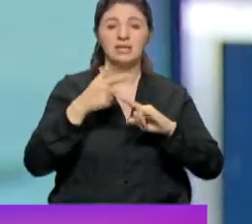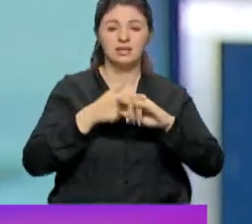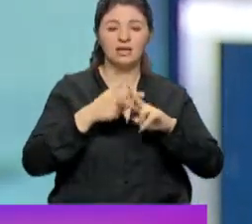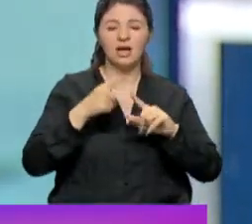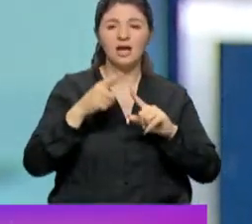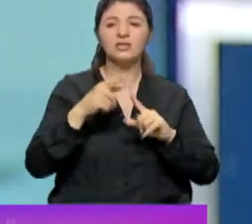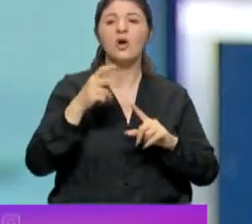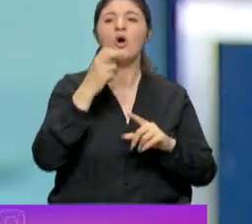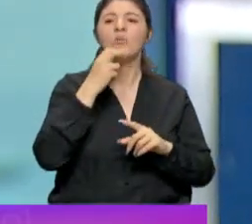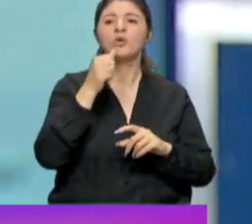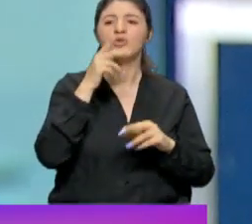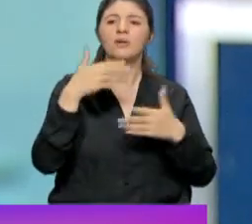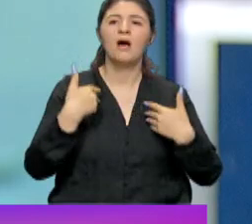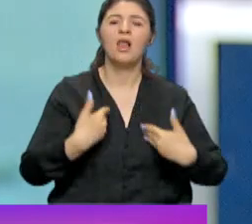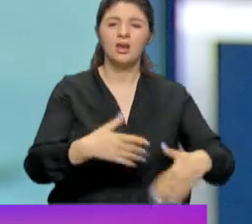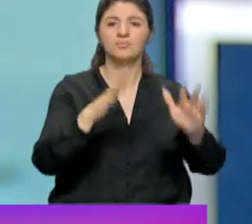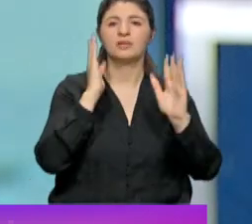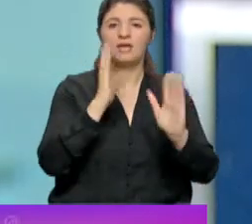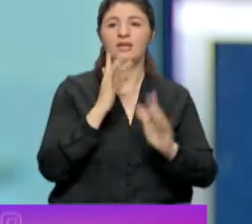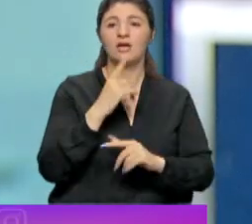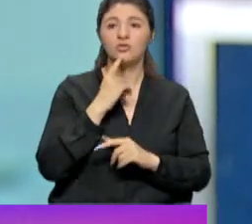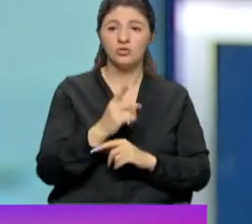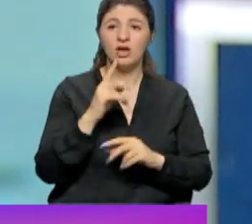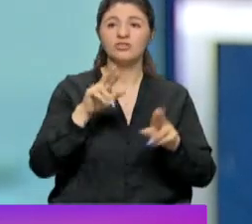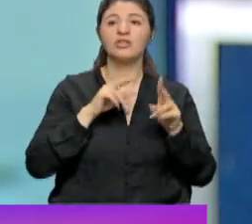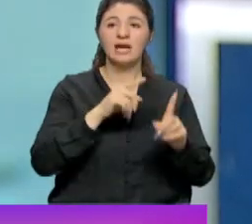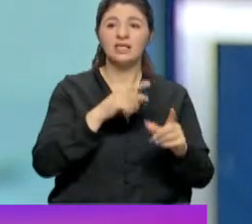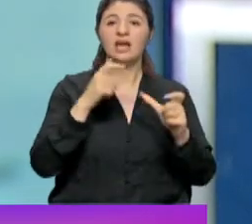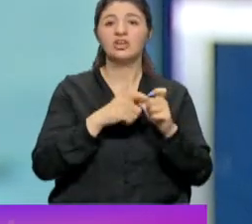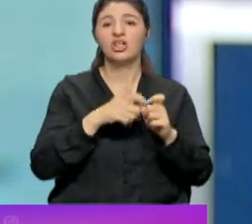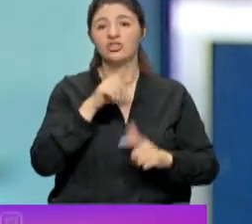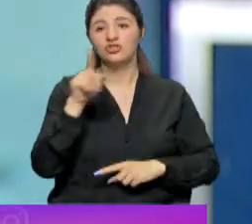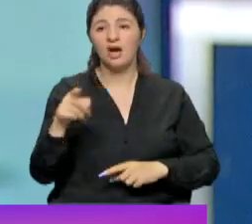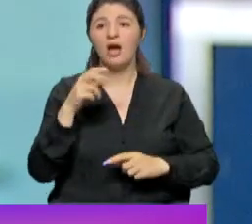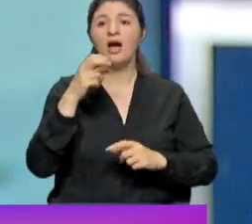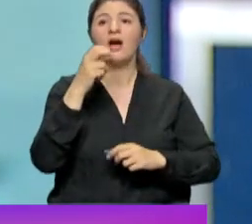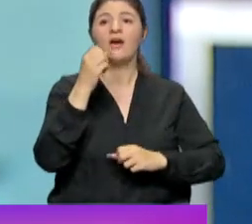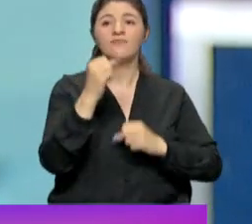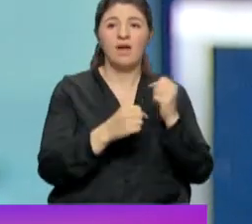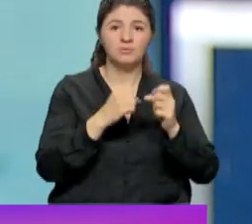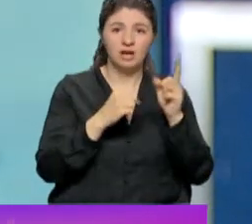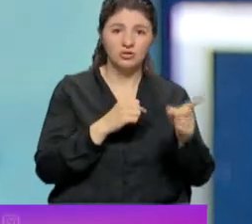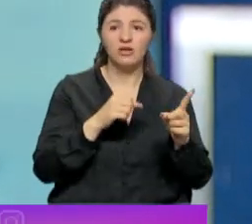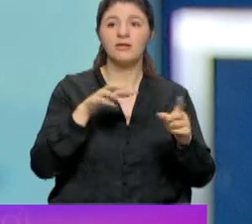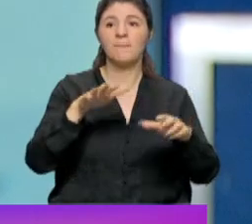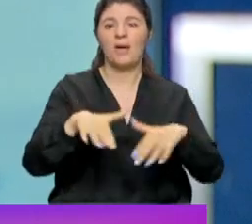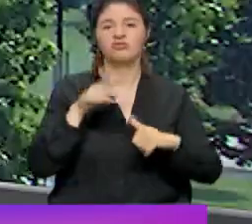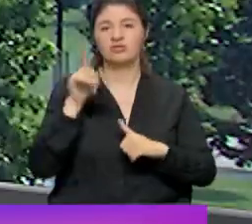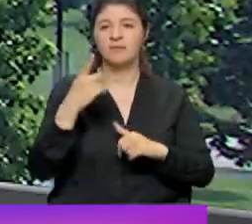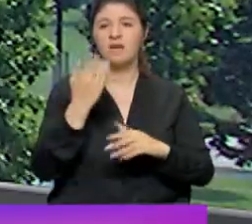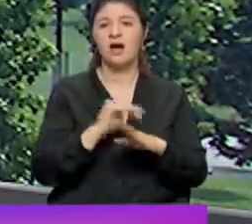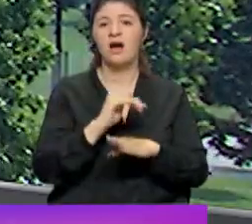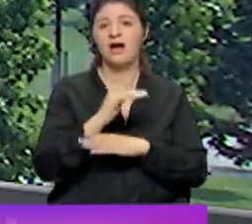öbür su gibi akıp giderken diyor Çanakkale'den Galiçya Fabrikatör lükten Melis'e bir hayat